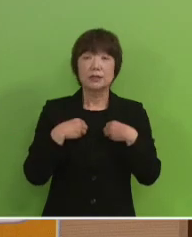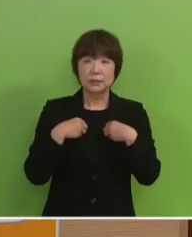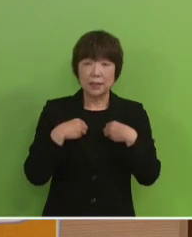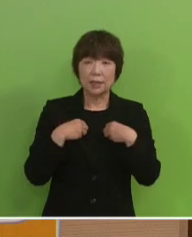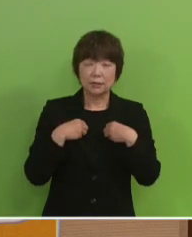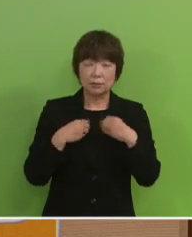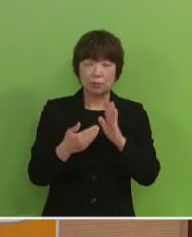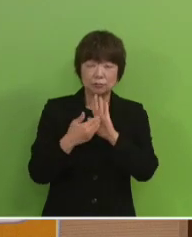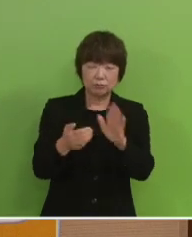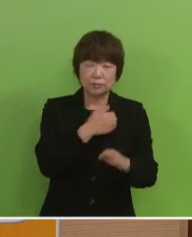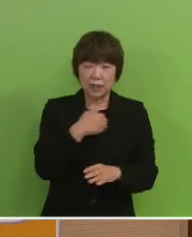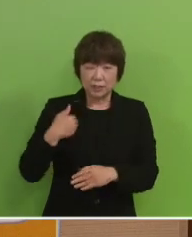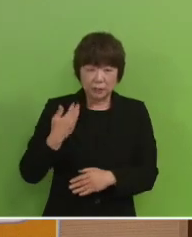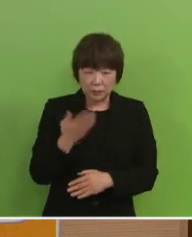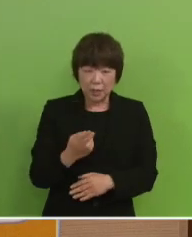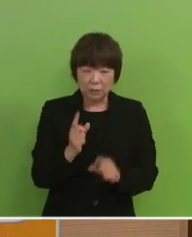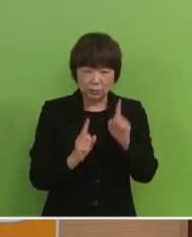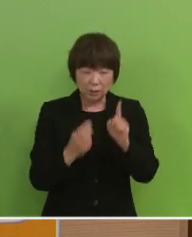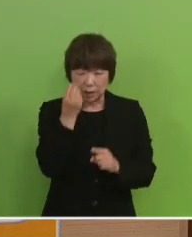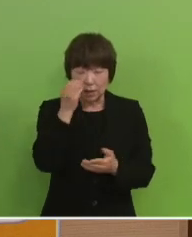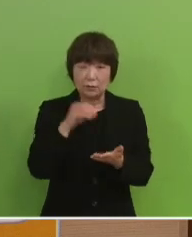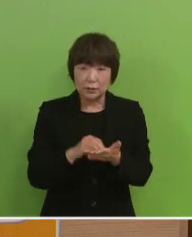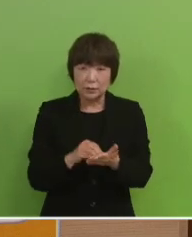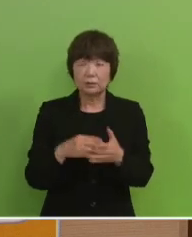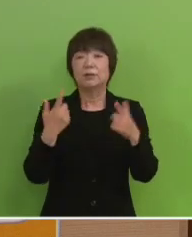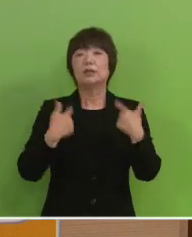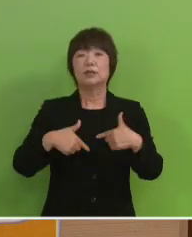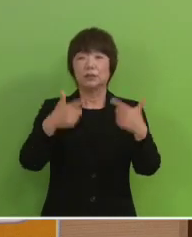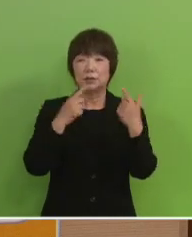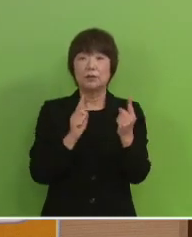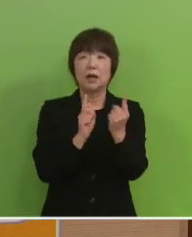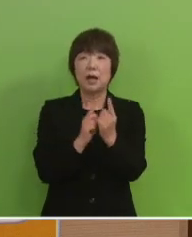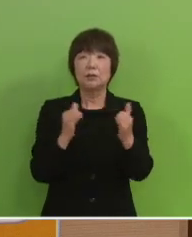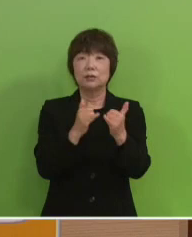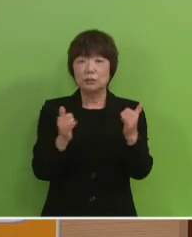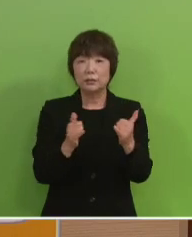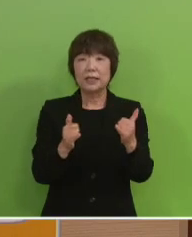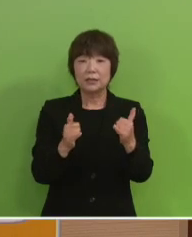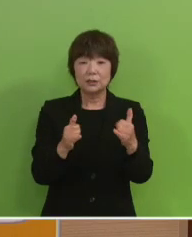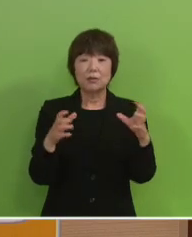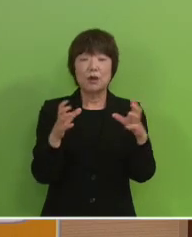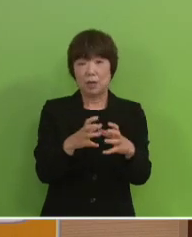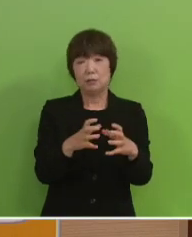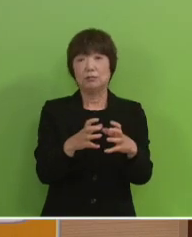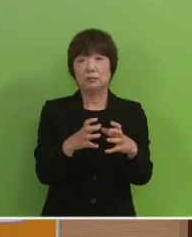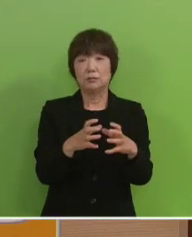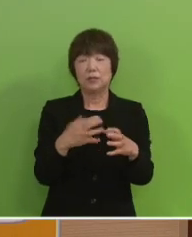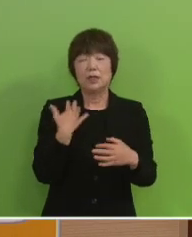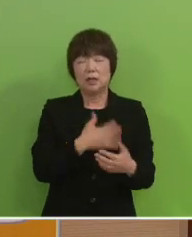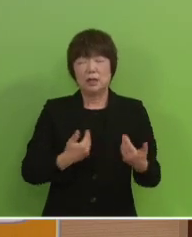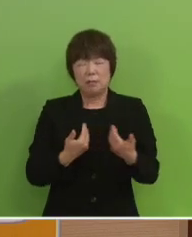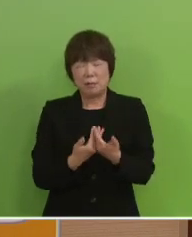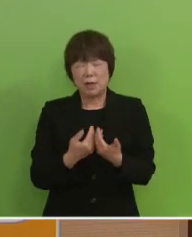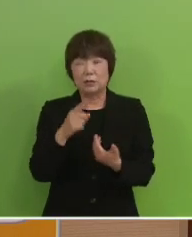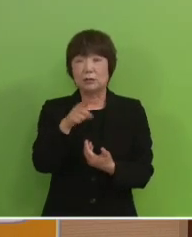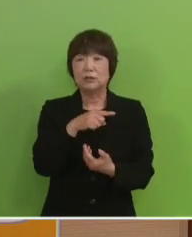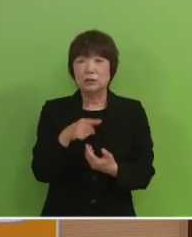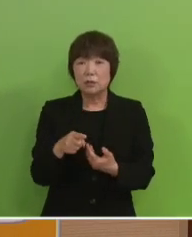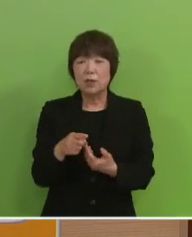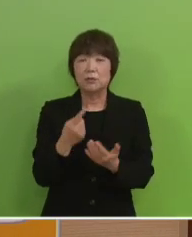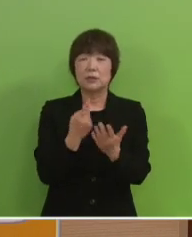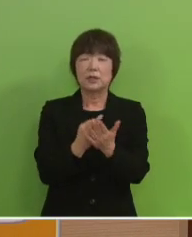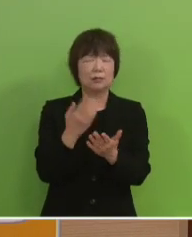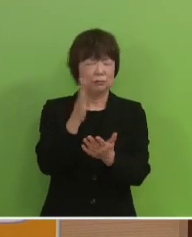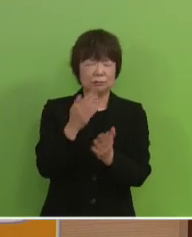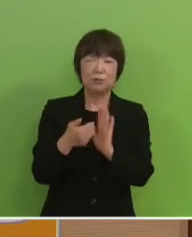確認する毎日顔を合わせているメンバーで行う体調の悪い人間は参加さ